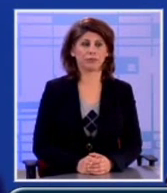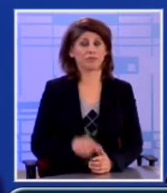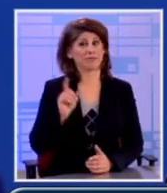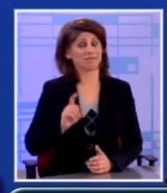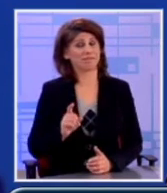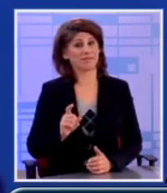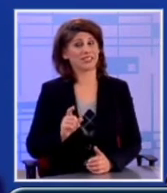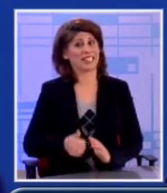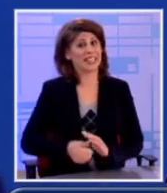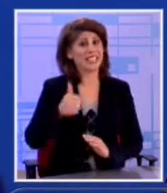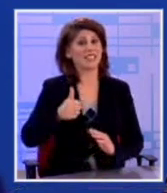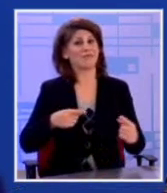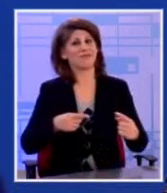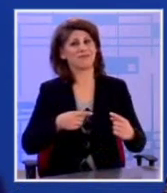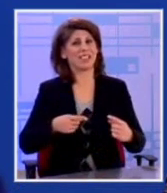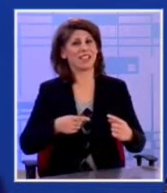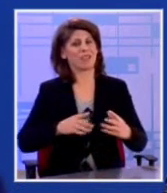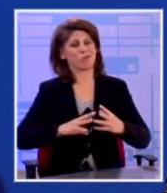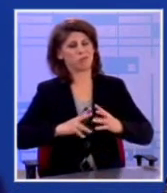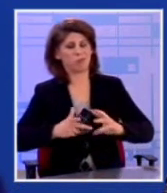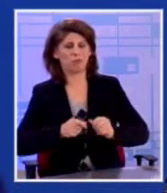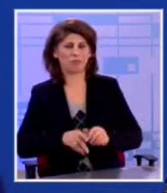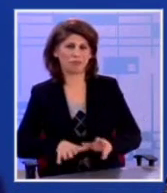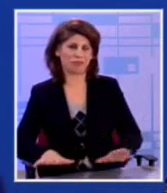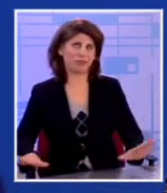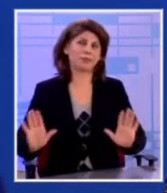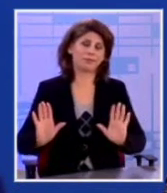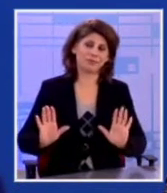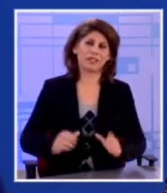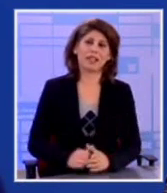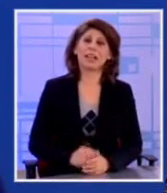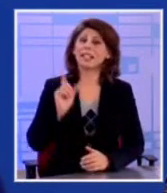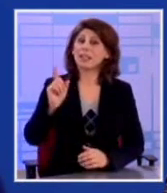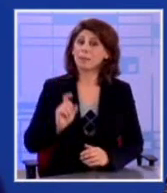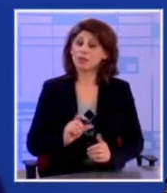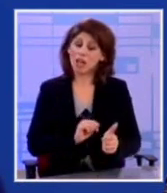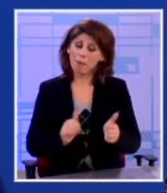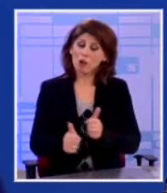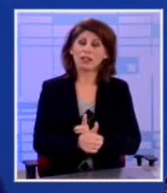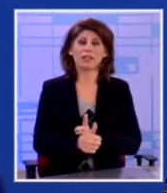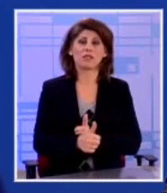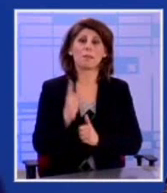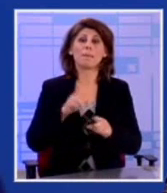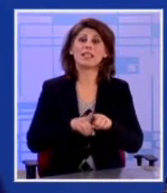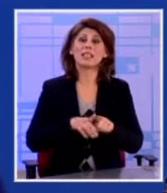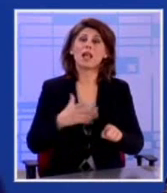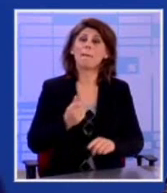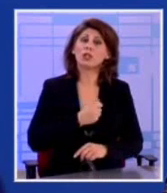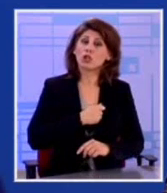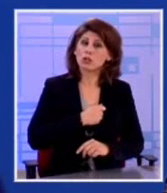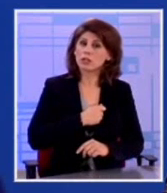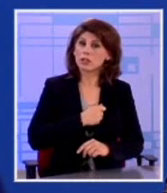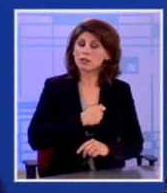νικήσουμε στη μάχη κατά της παραπληροφόρησης και μήπως και αποκαταστήσουμε μια σχέση